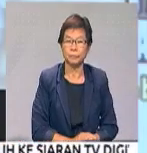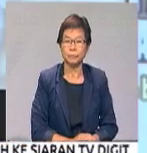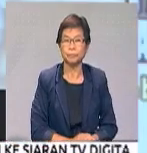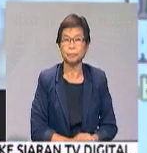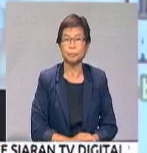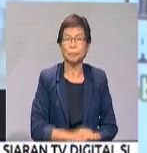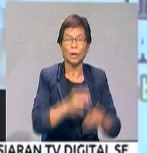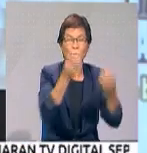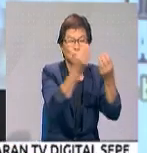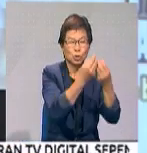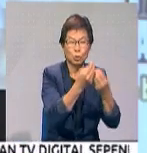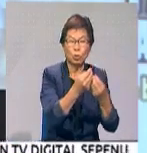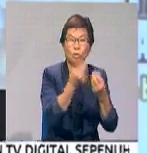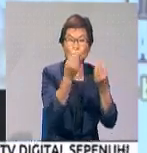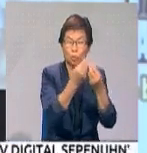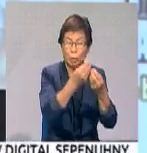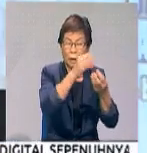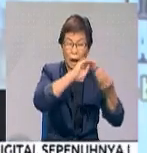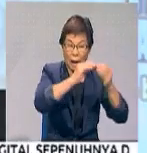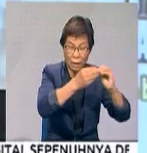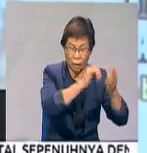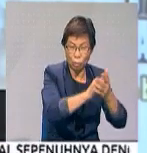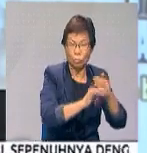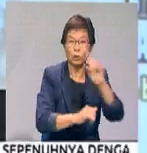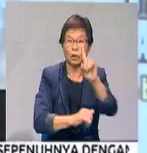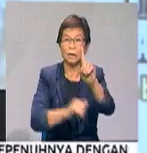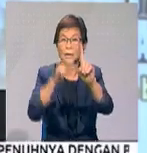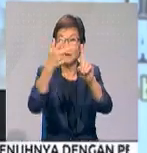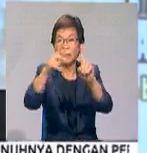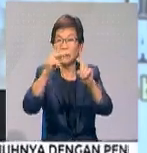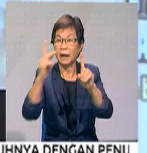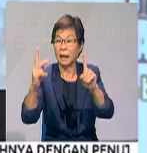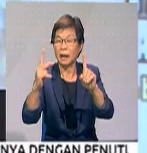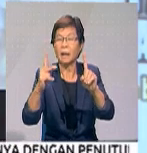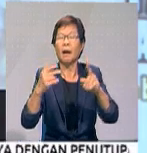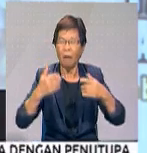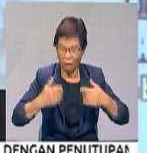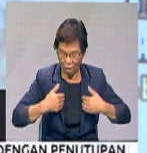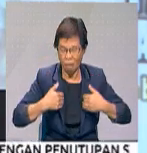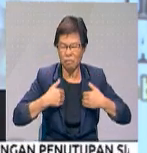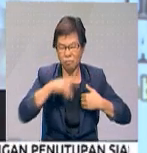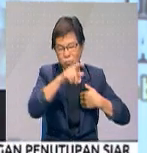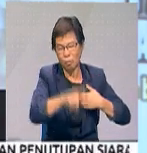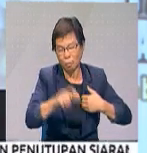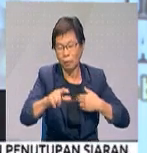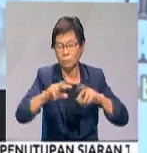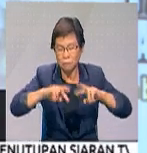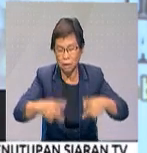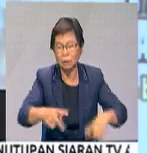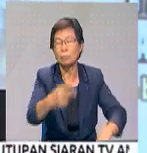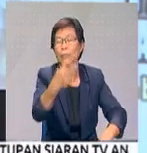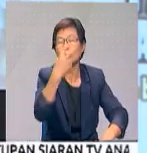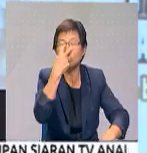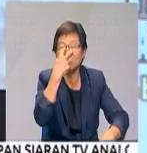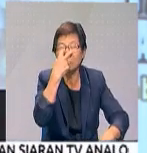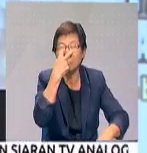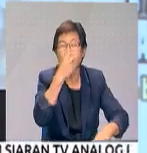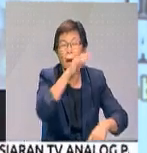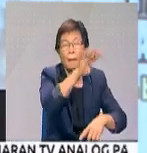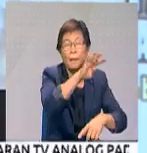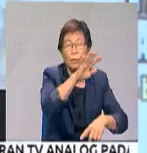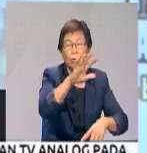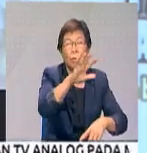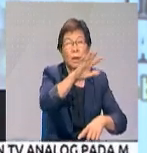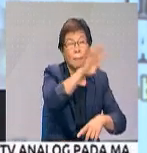Daripada jumlah tersebut, seramai 113,000 orang mengalami kebutaan di mana